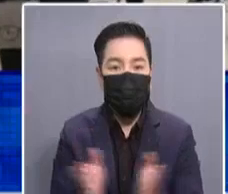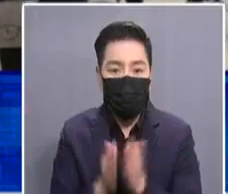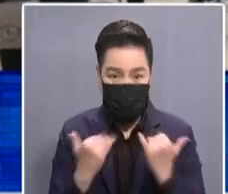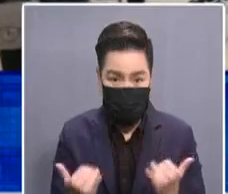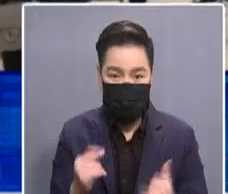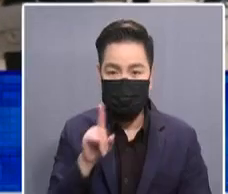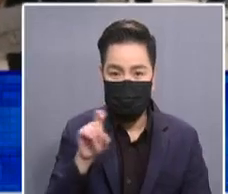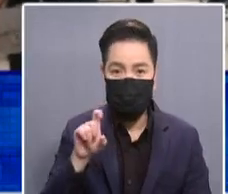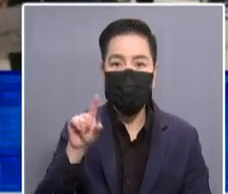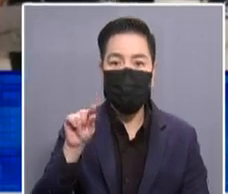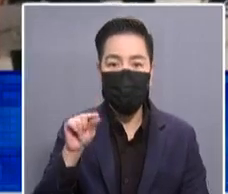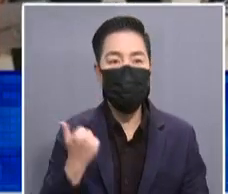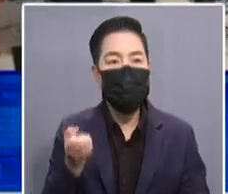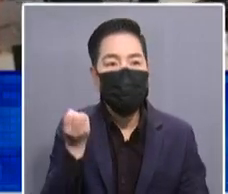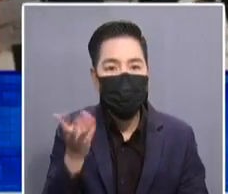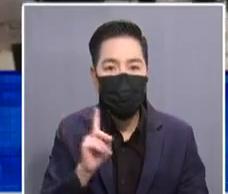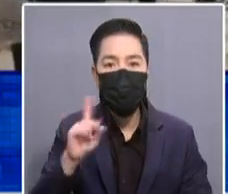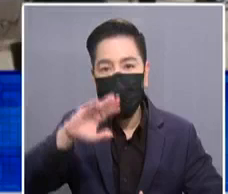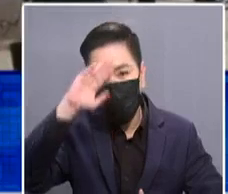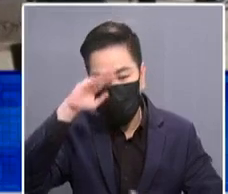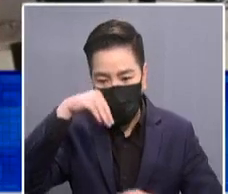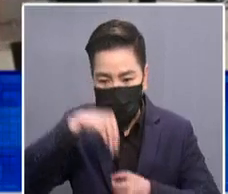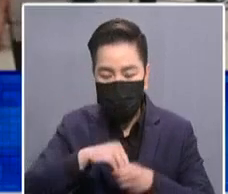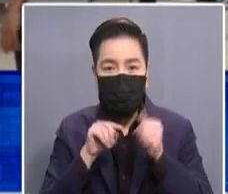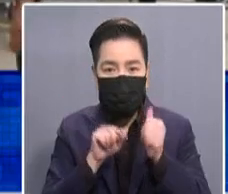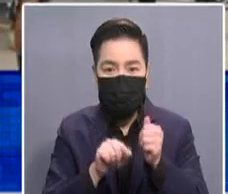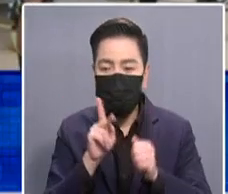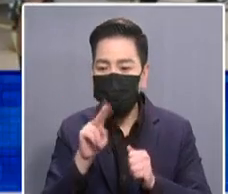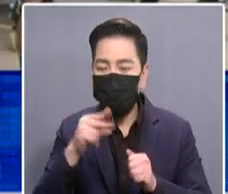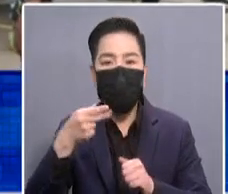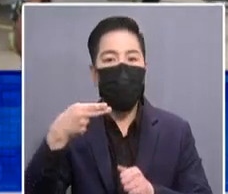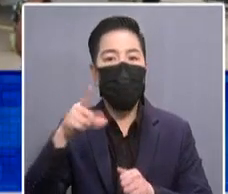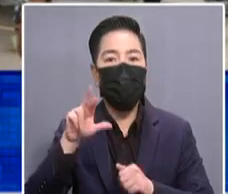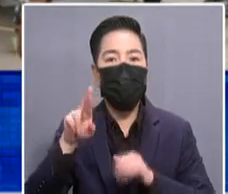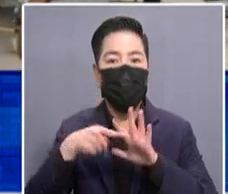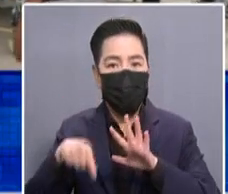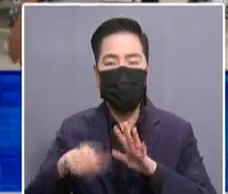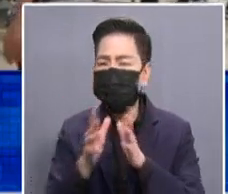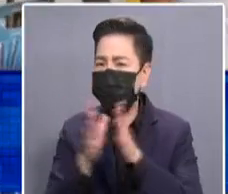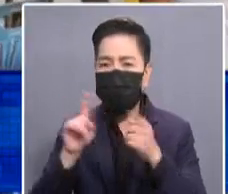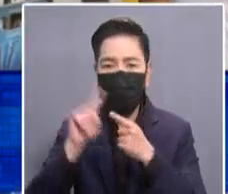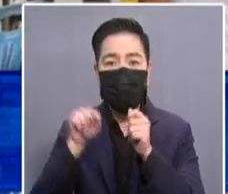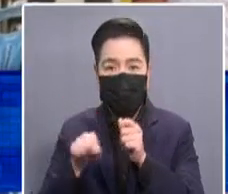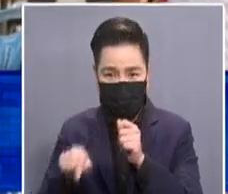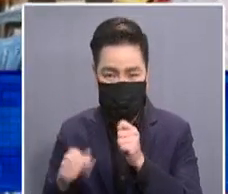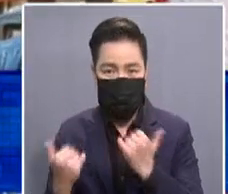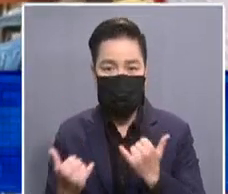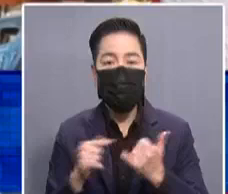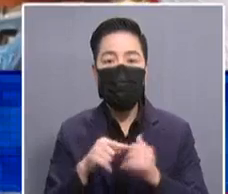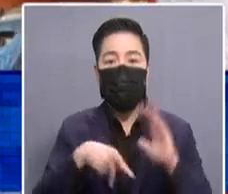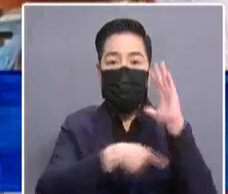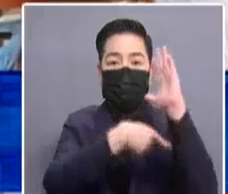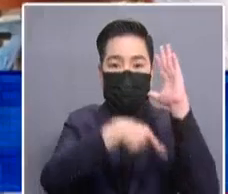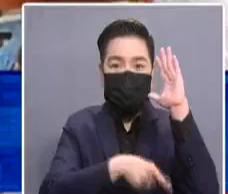120รายส่วนใหญ่จะเป็นผู้ป่วยที่อยู่ในพื้นที่อำเภอกงหราอันนี้มากที่สุดนะฮะในอำเภอนี้โรงพยาบาลของจังหวัดพัทลุงหล